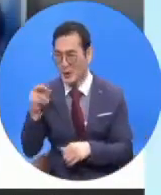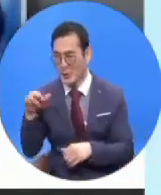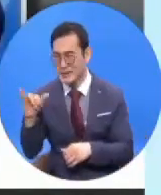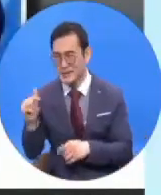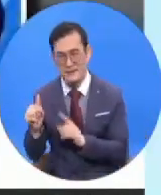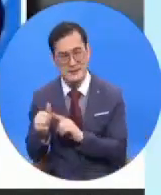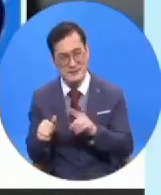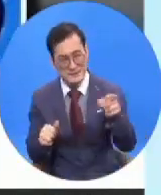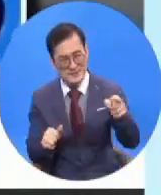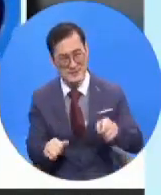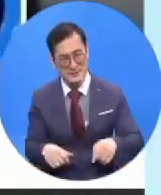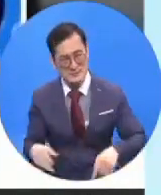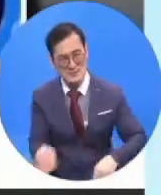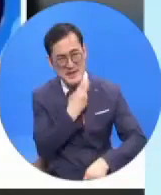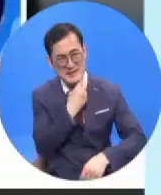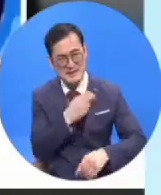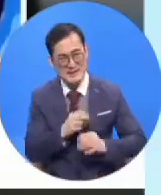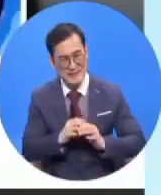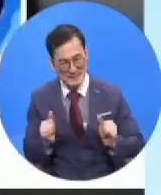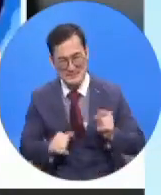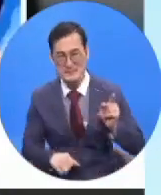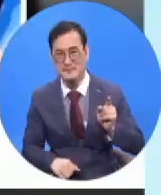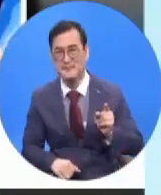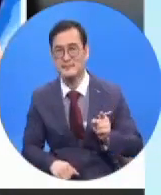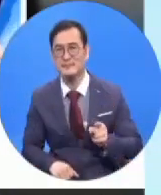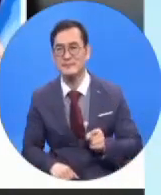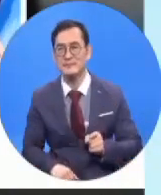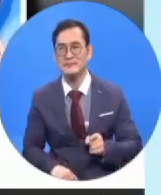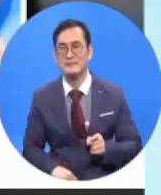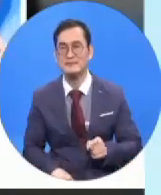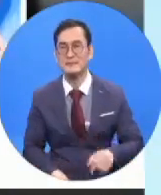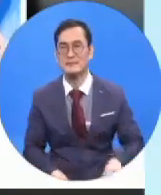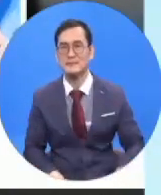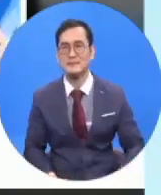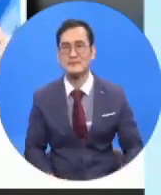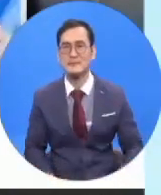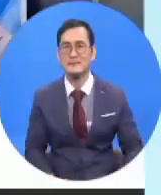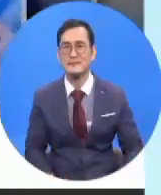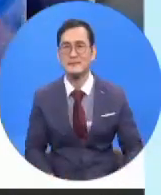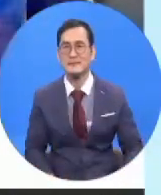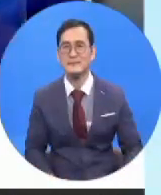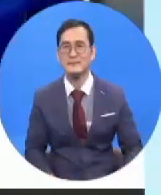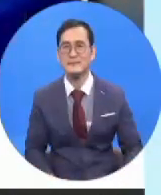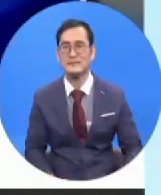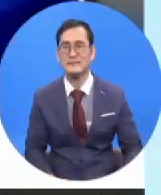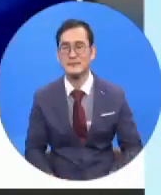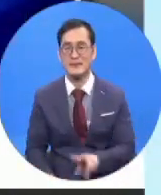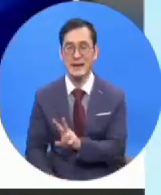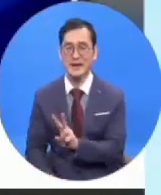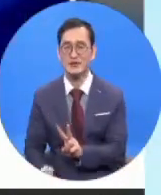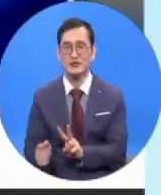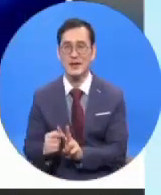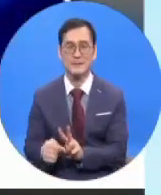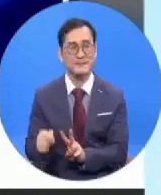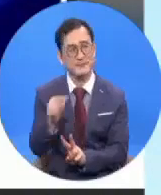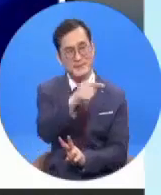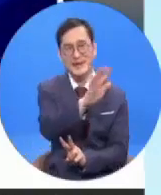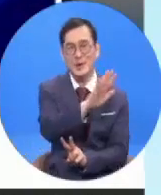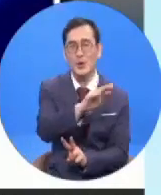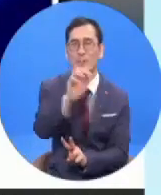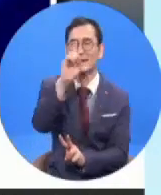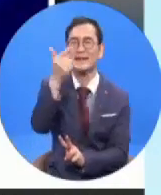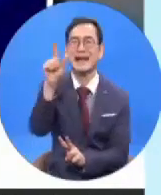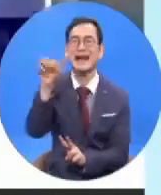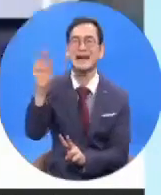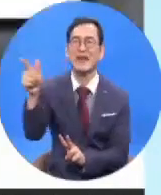동지의 등에 칼을 꽂는 일 이렇게 하면서 강하게 비판을 이낙연 했죠. 후보 측을 공격을 했단 말이에요. 이런 측면은